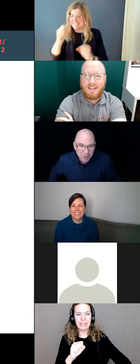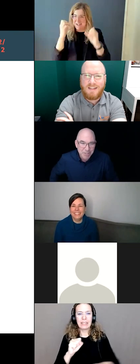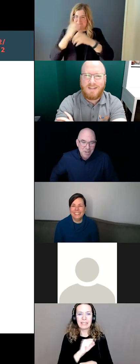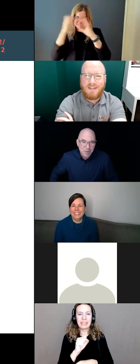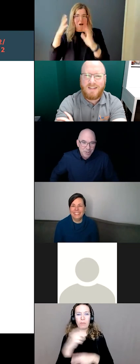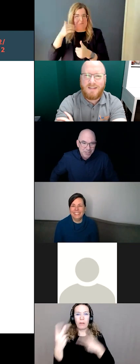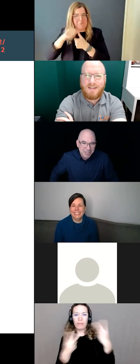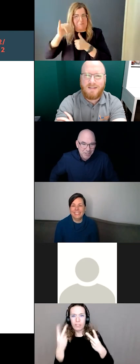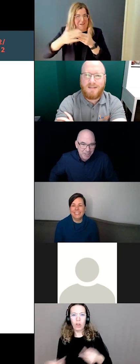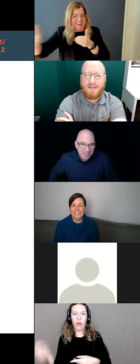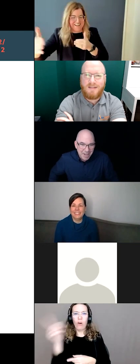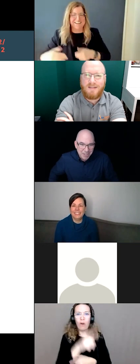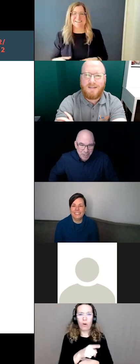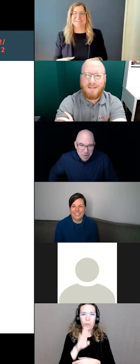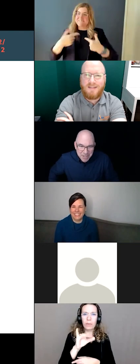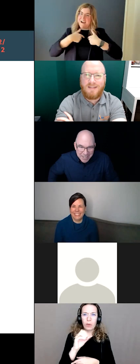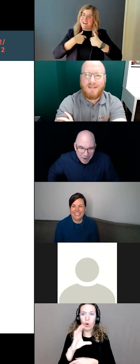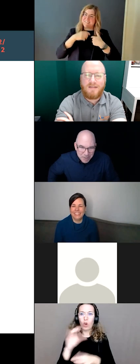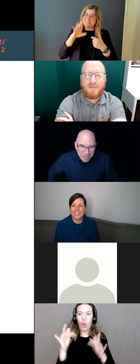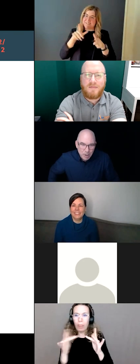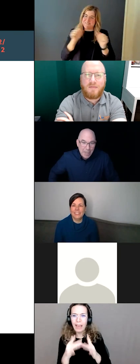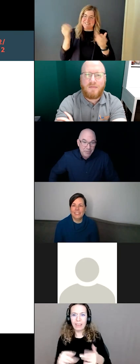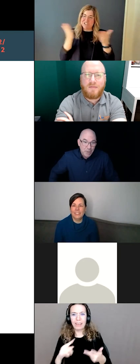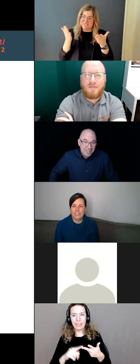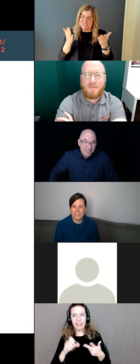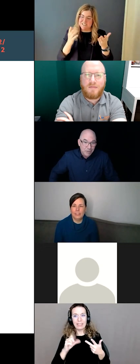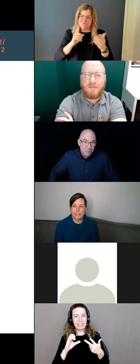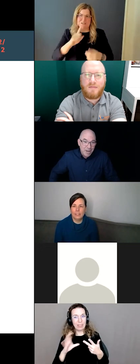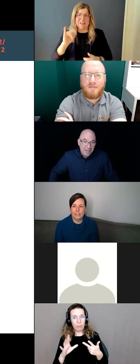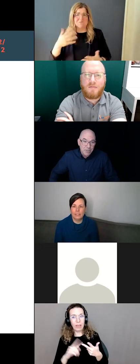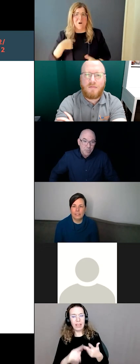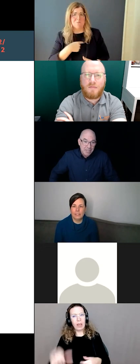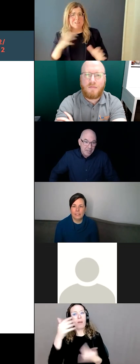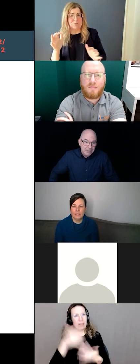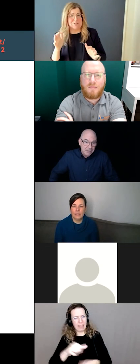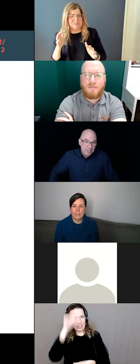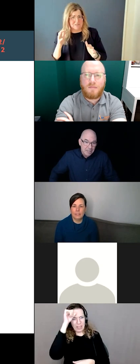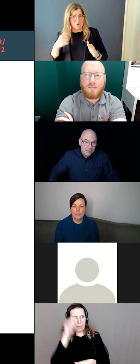Oui, je m'excuse. Je vais me souvenir maintenant, oui. Mais